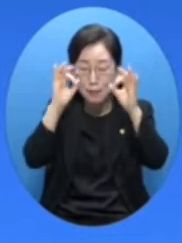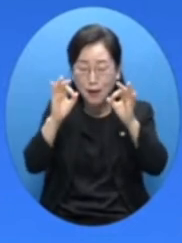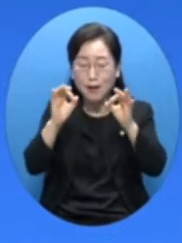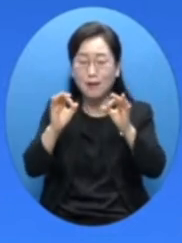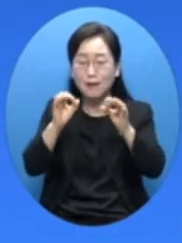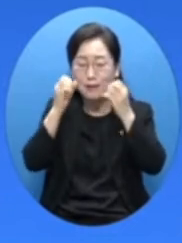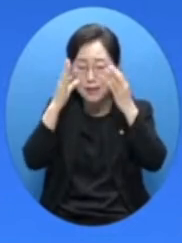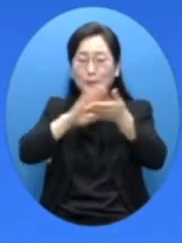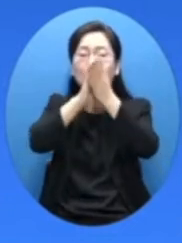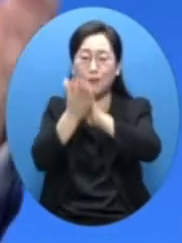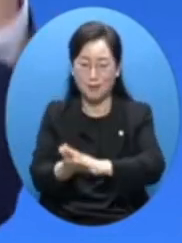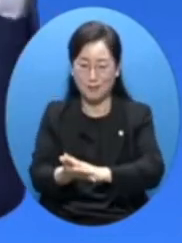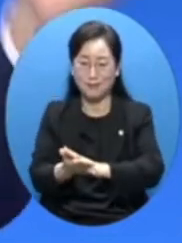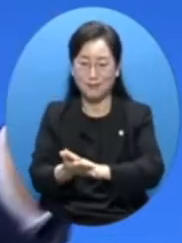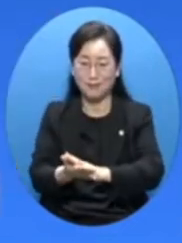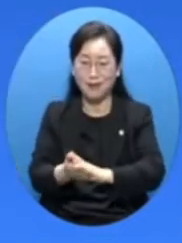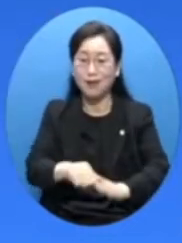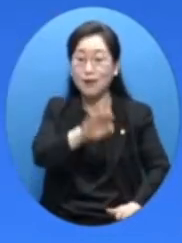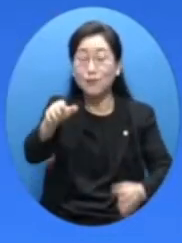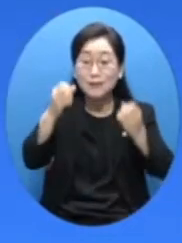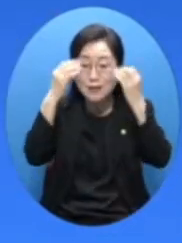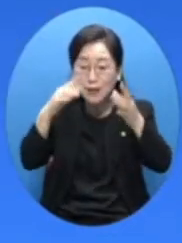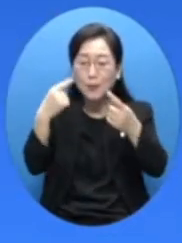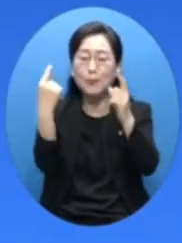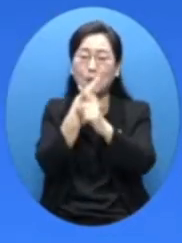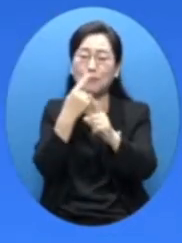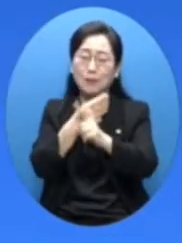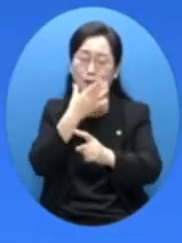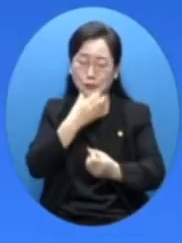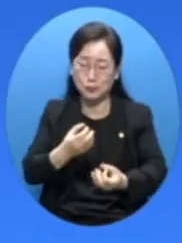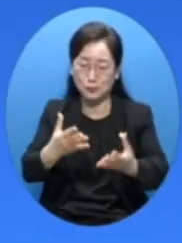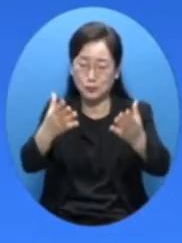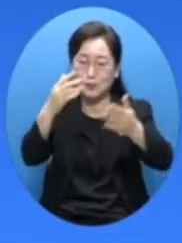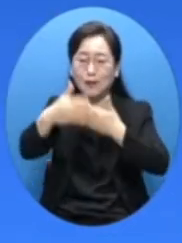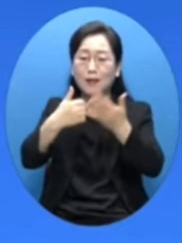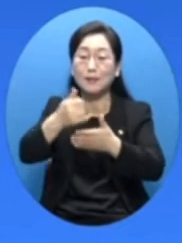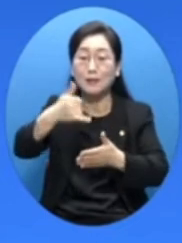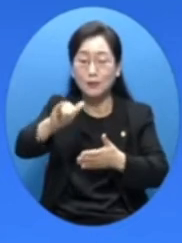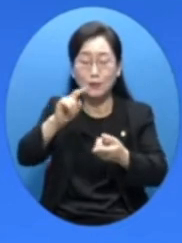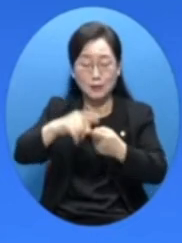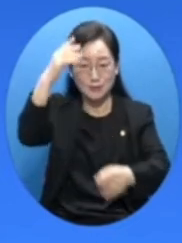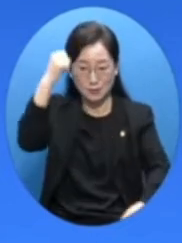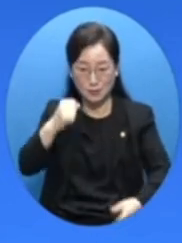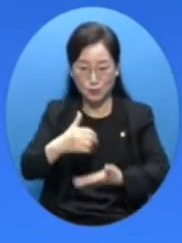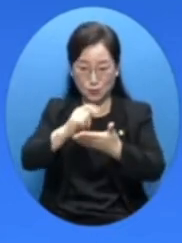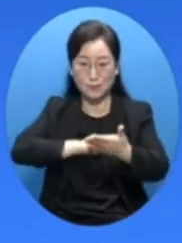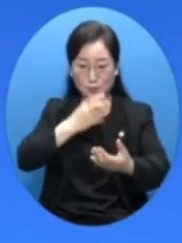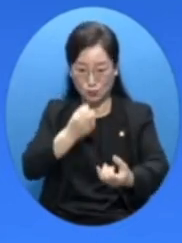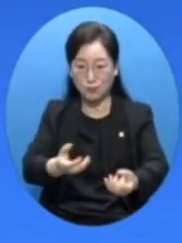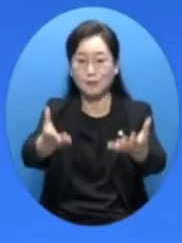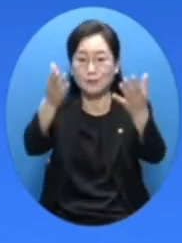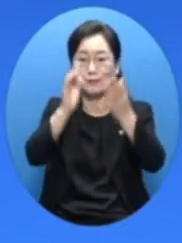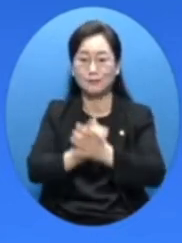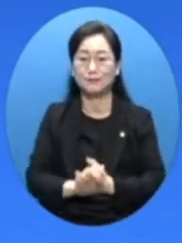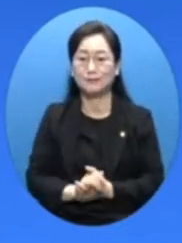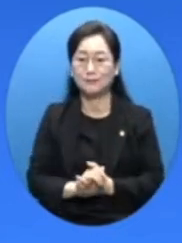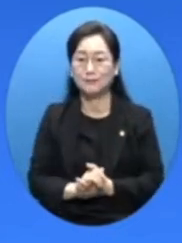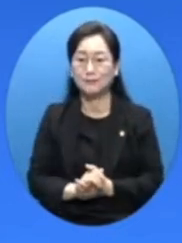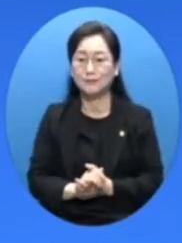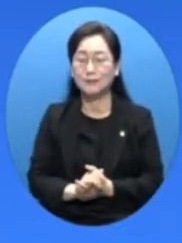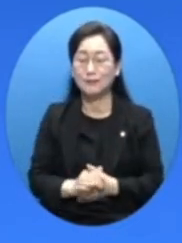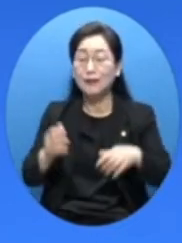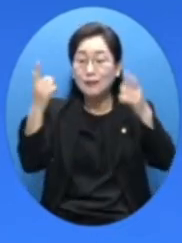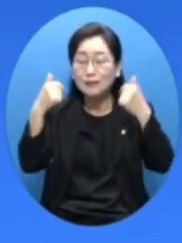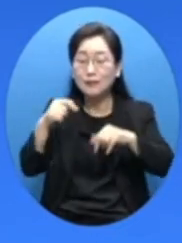되었도다. 우린 새로 변화된 축복받은 하나님의 자녀라는 것을 잊지 않게 되기를 주님의 이름으로 축원합니다.